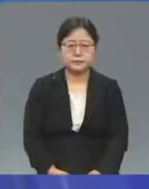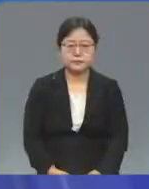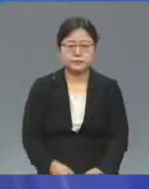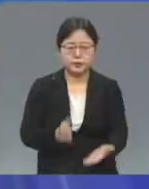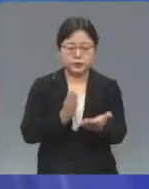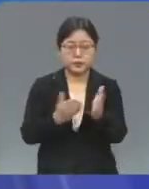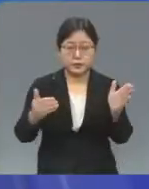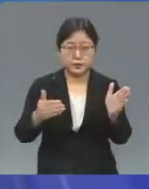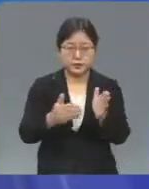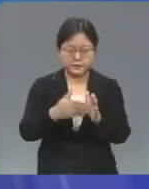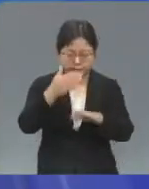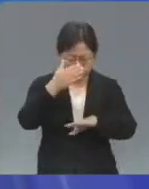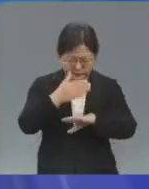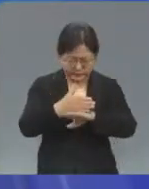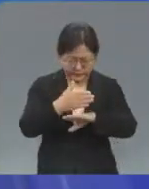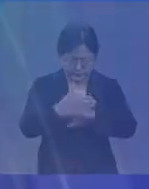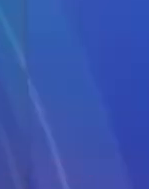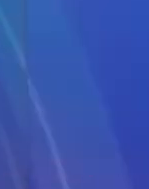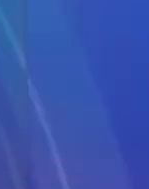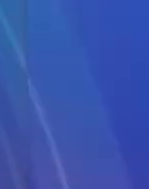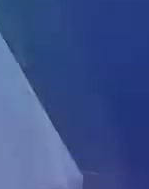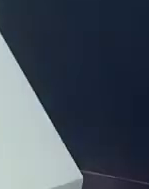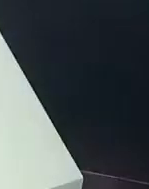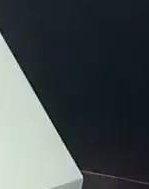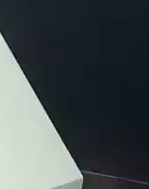뉴스를 마칩니다 여러분 고맙습니다